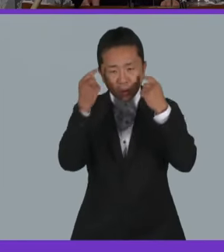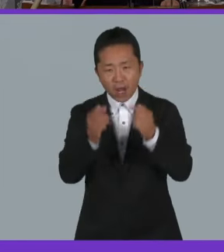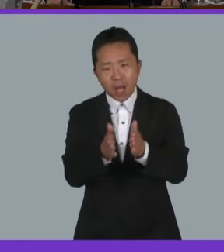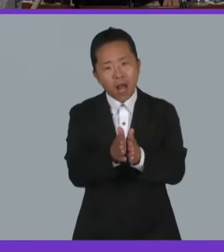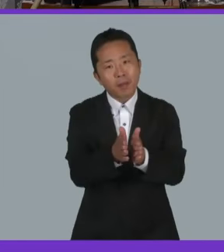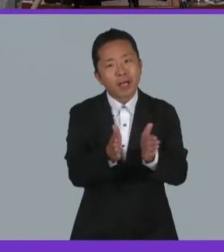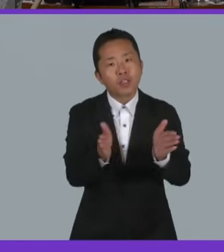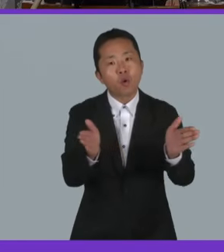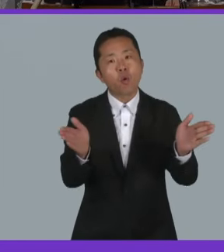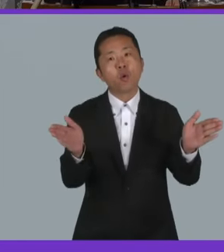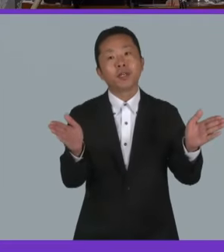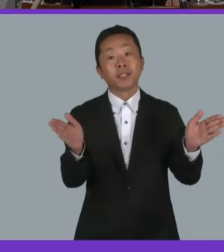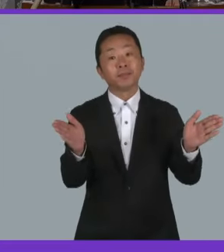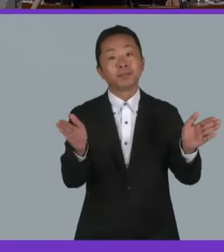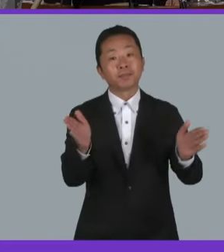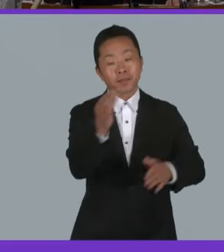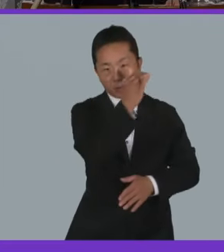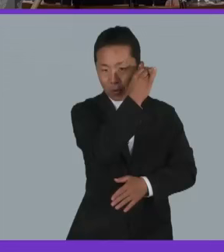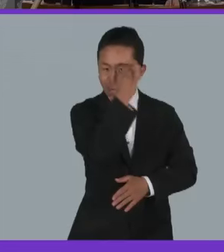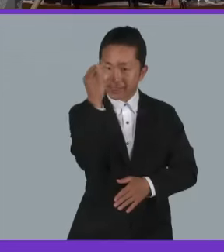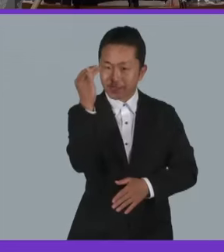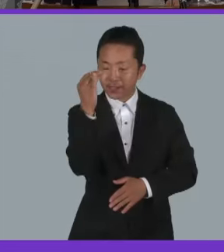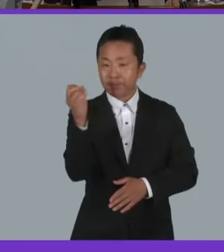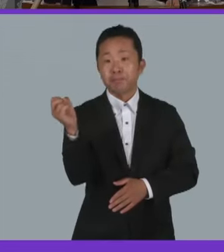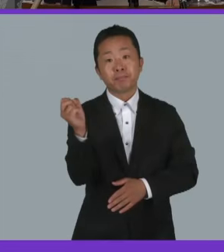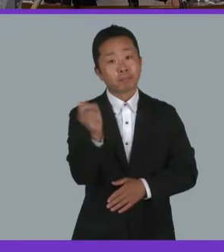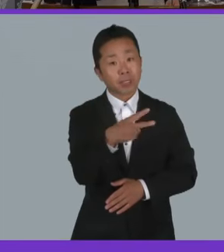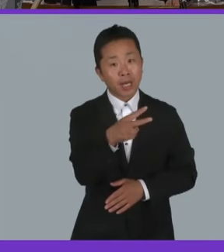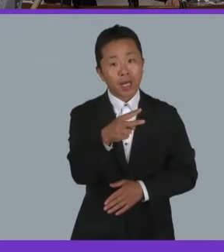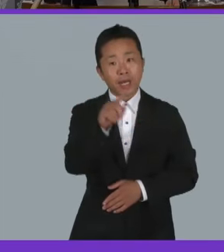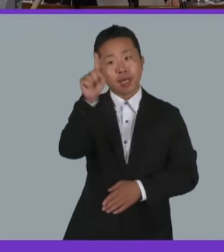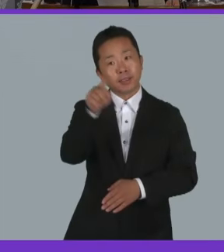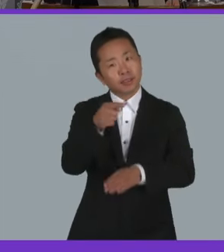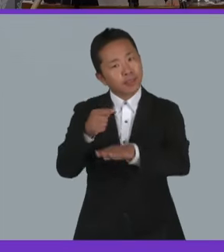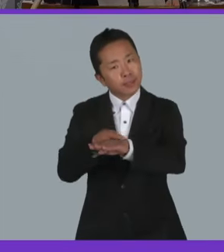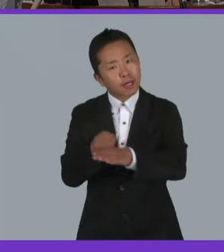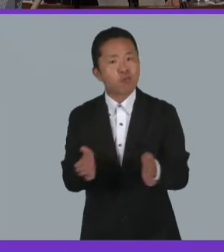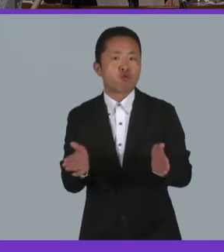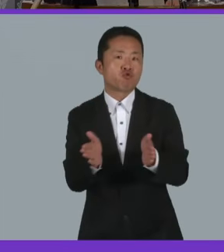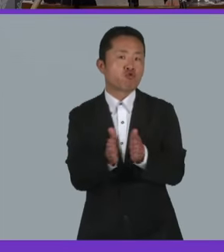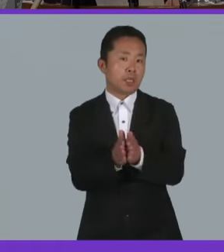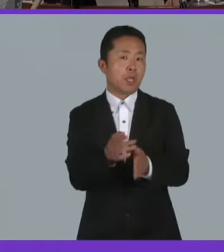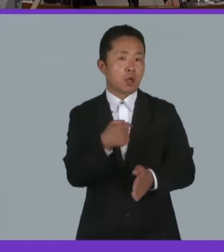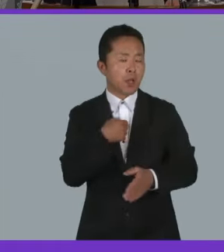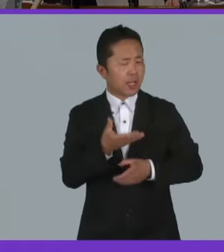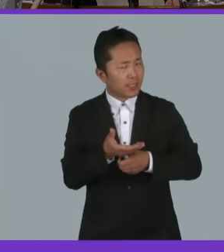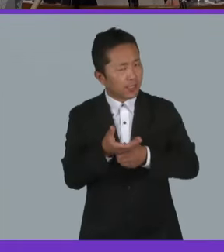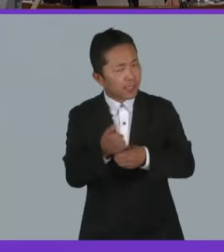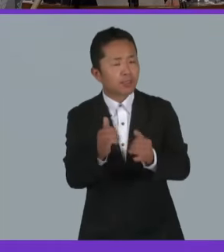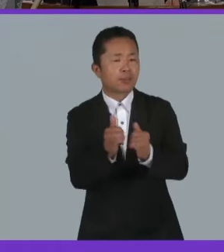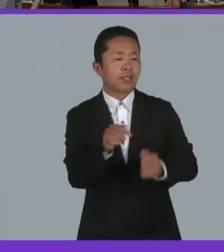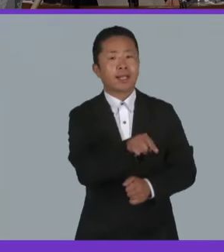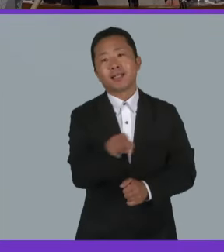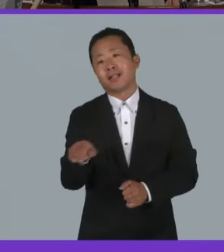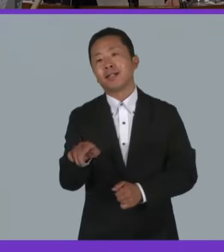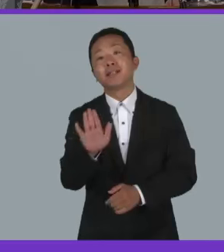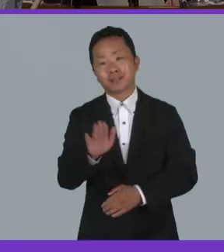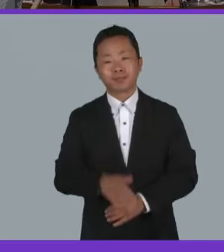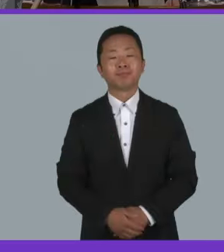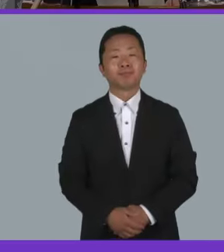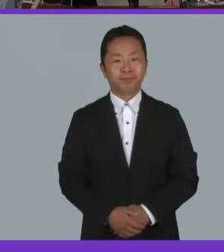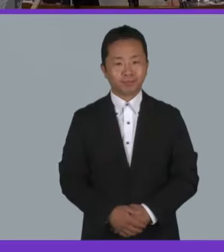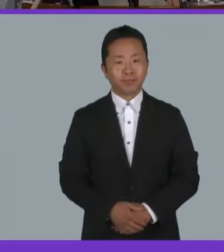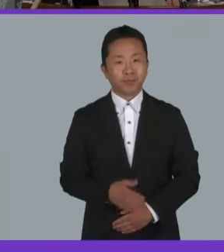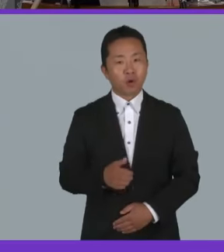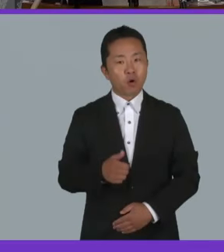広い、ご見識、そして人格も含めてですね、私が信頼する方々でございますが、